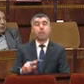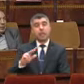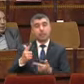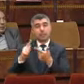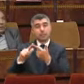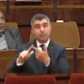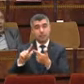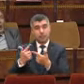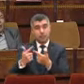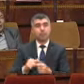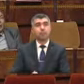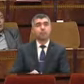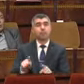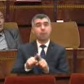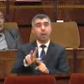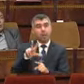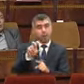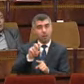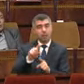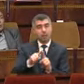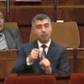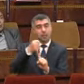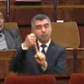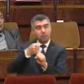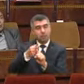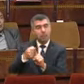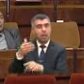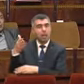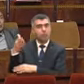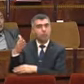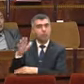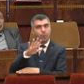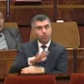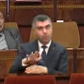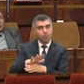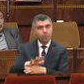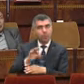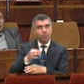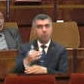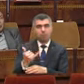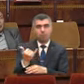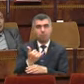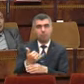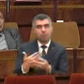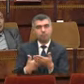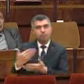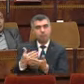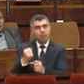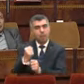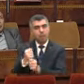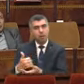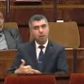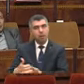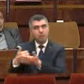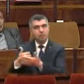السيده الوزيره، الا كان ممكن نعرفوا بلي درتوا مجهود فيما يتعلق بالقنصليات، ولكن الا كان باش يجودوا الخدمات ديالهم غيكون